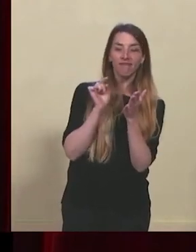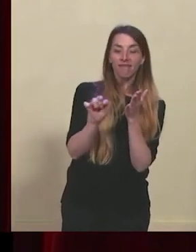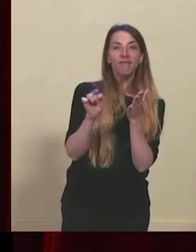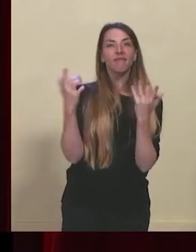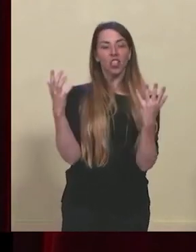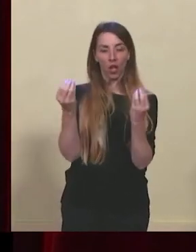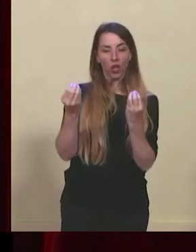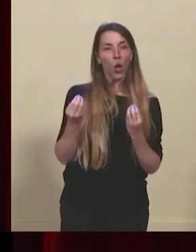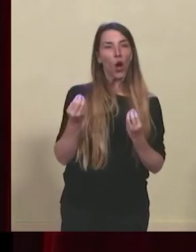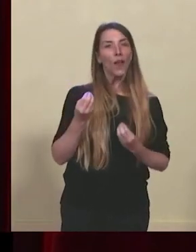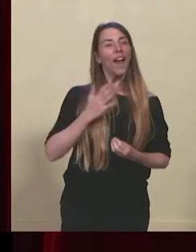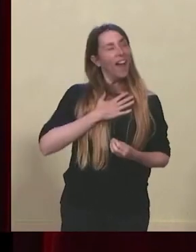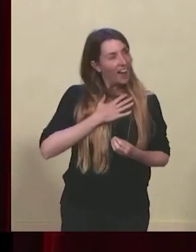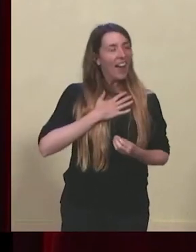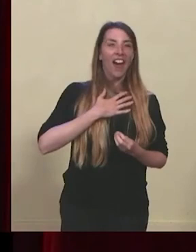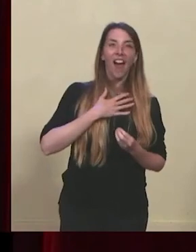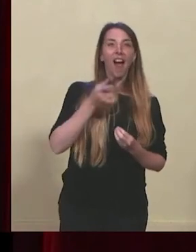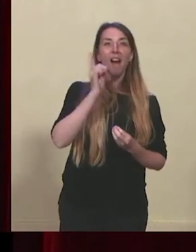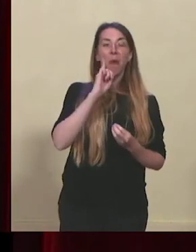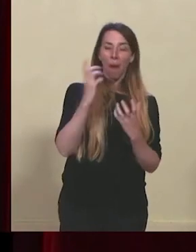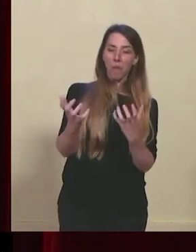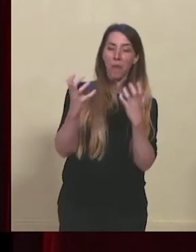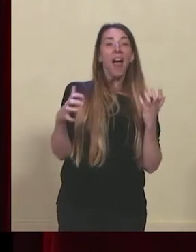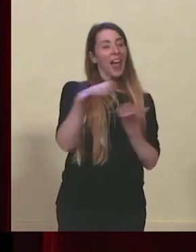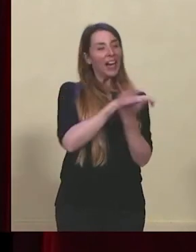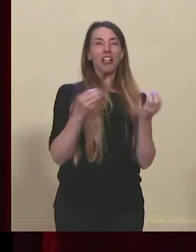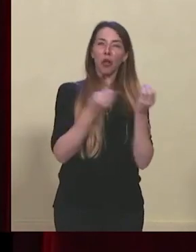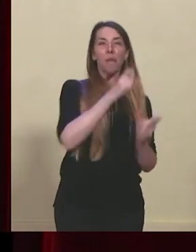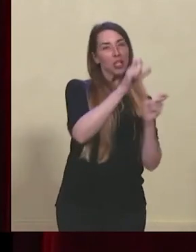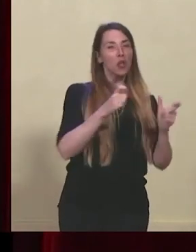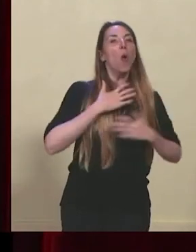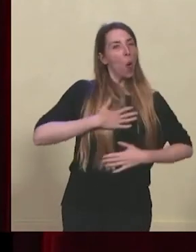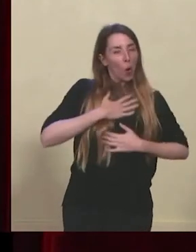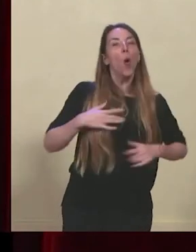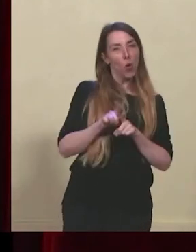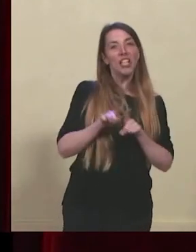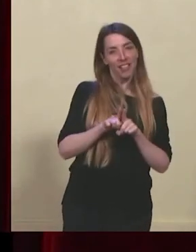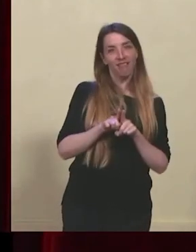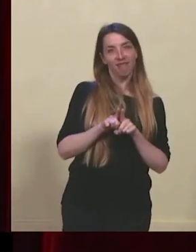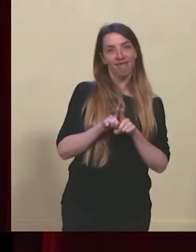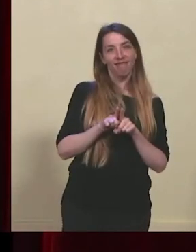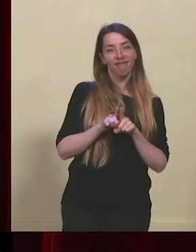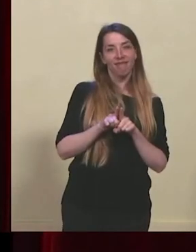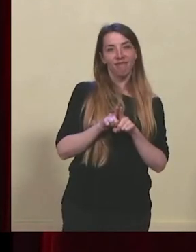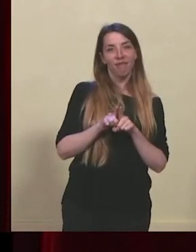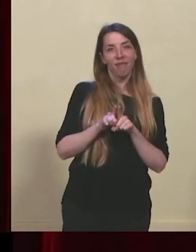Déjà, ça donne le moral parce que ça montre que la crise, elle fait pas que des malheureux. Hein, et ça permet de...